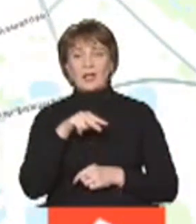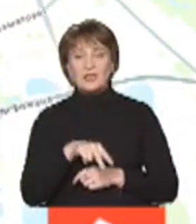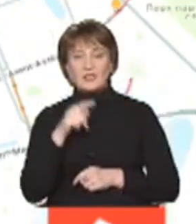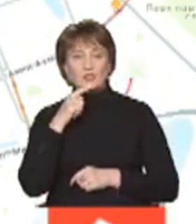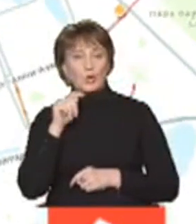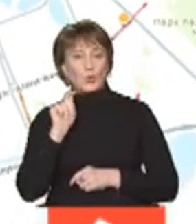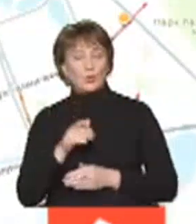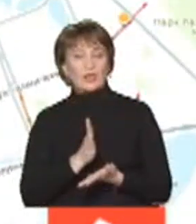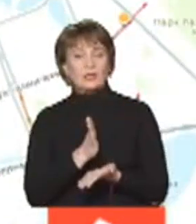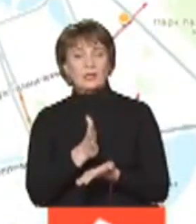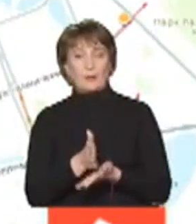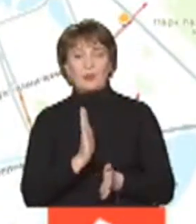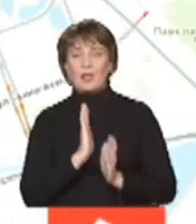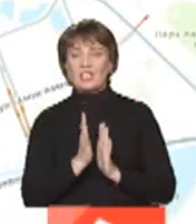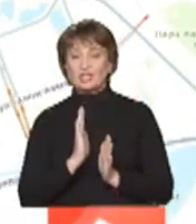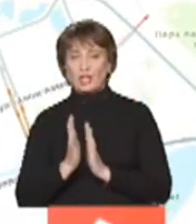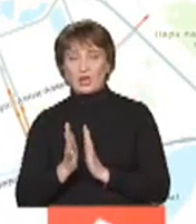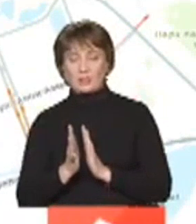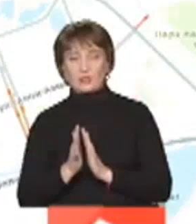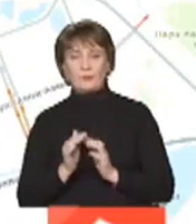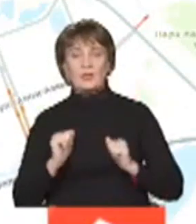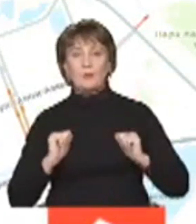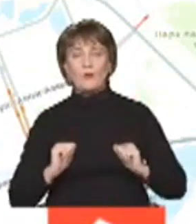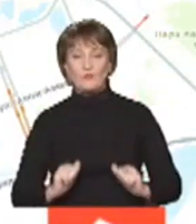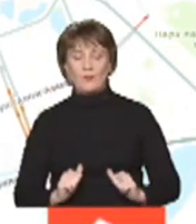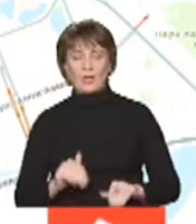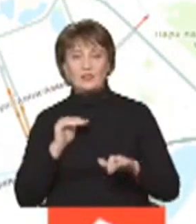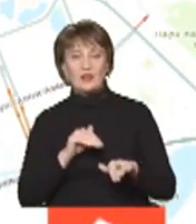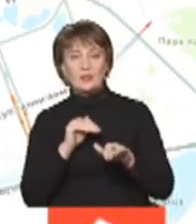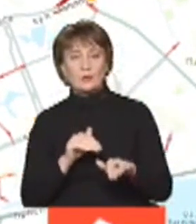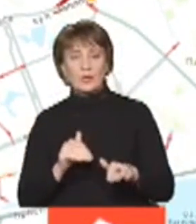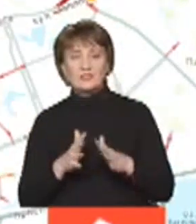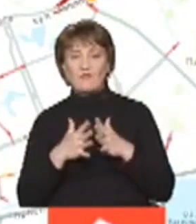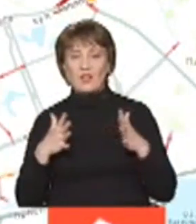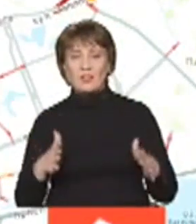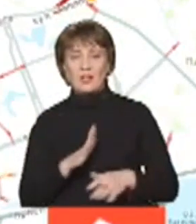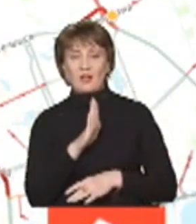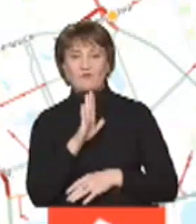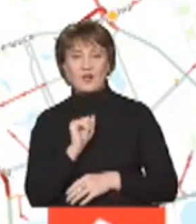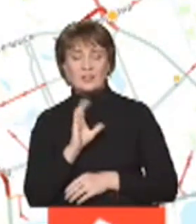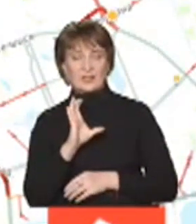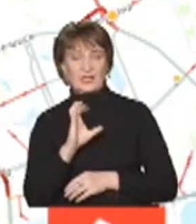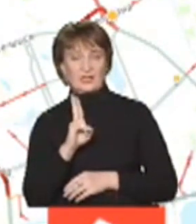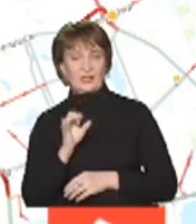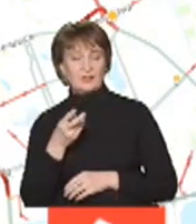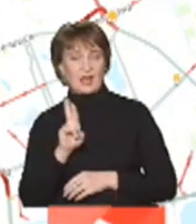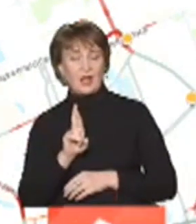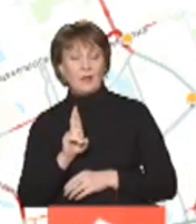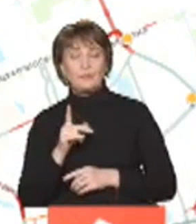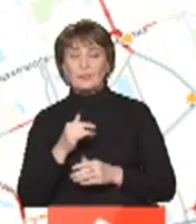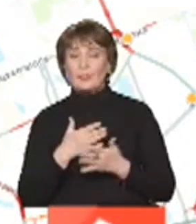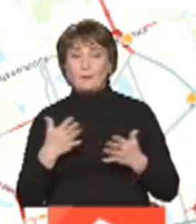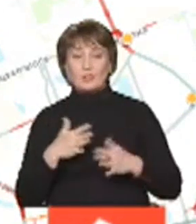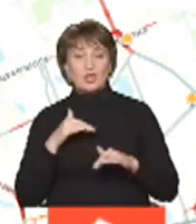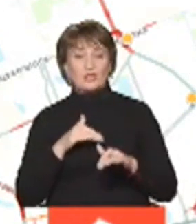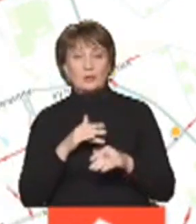Українки у напрямку Хрещатика досить повільно рухається вулиця Велика Васильківська. Майже не рухається бульвар